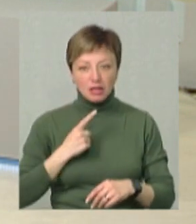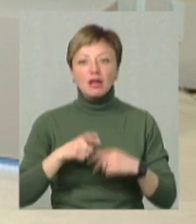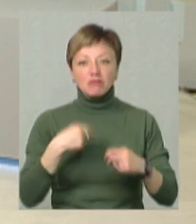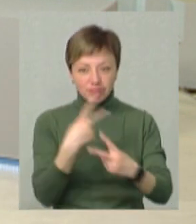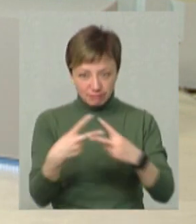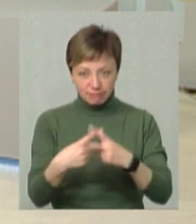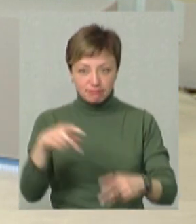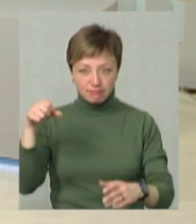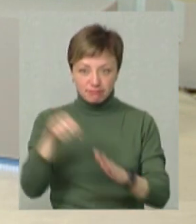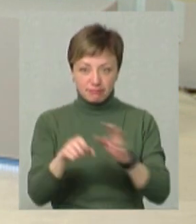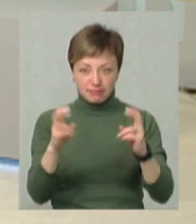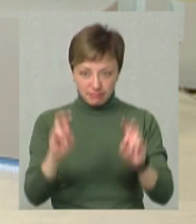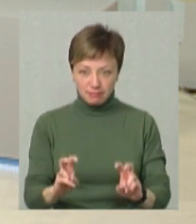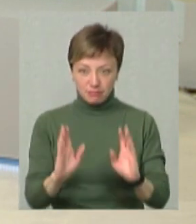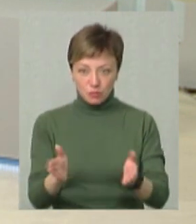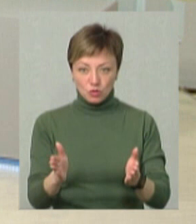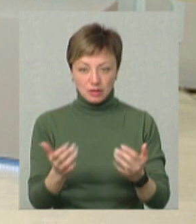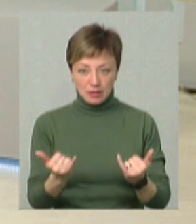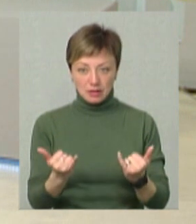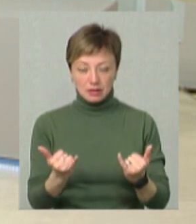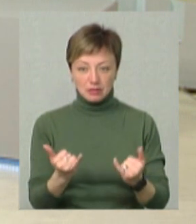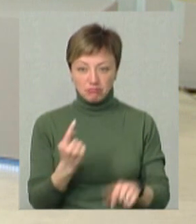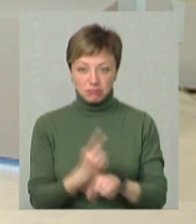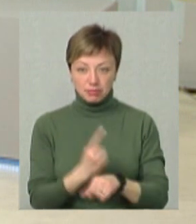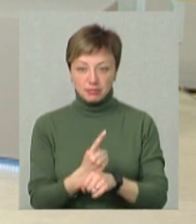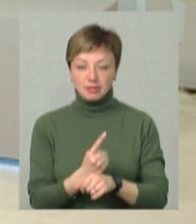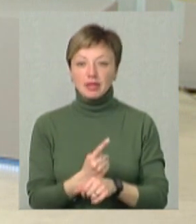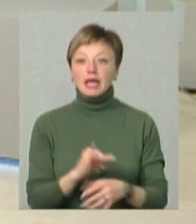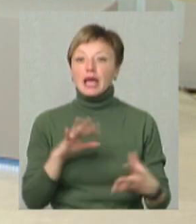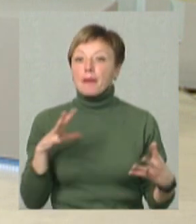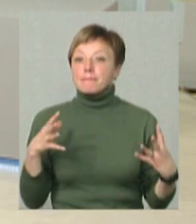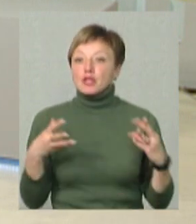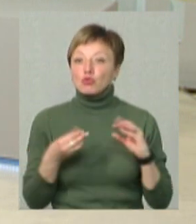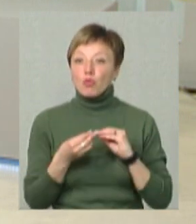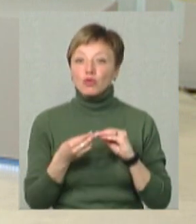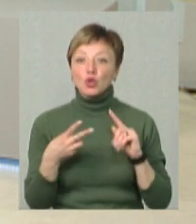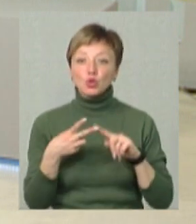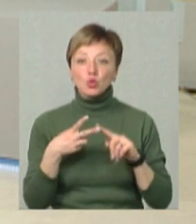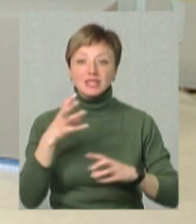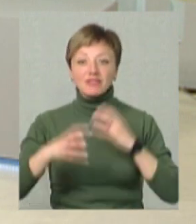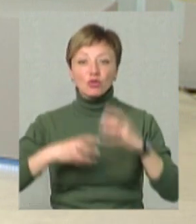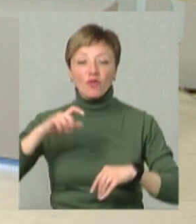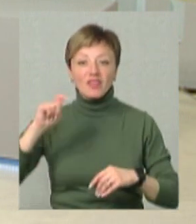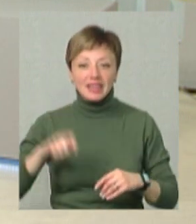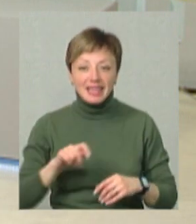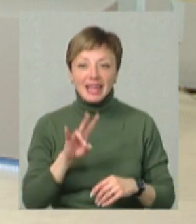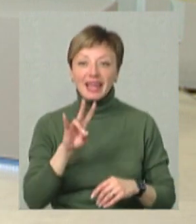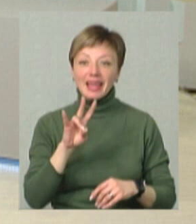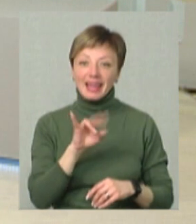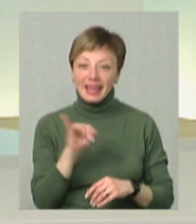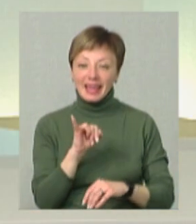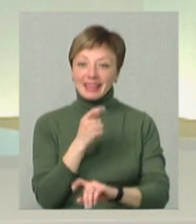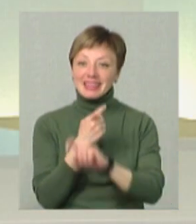терміни ув'язнення. І підсумовуючи підсумки Другої світової війни і нацизму в